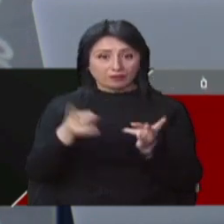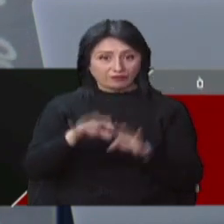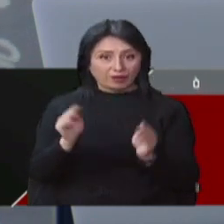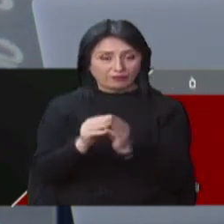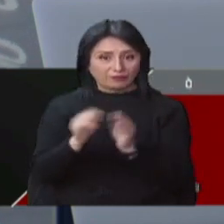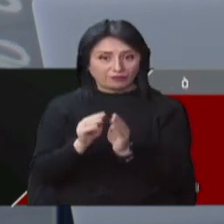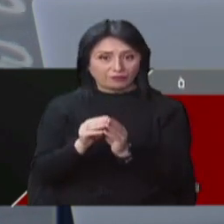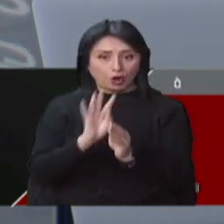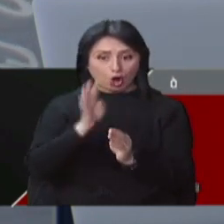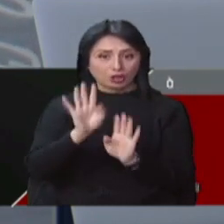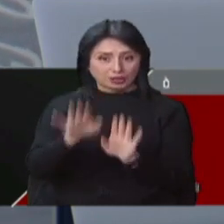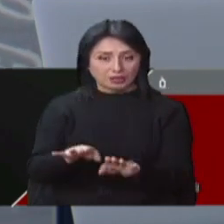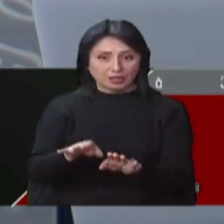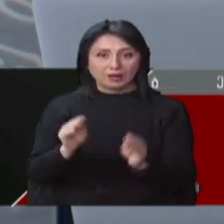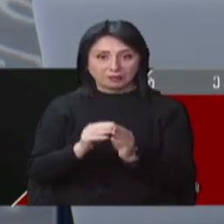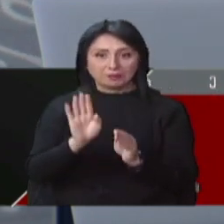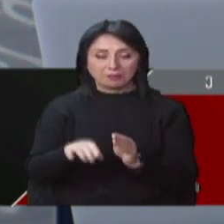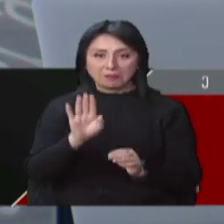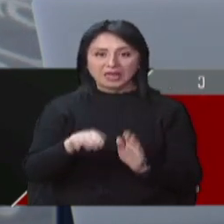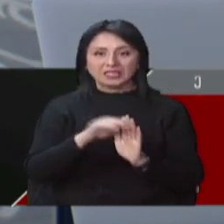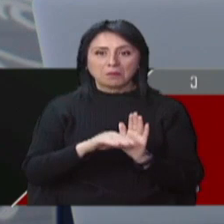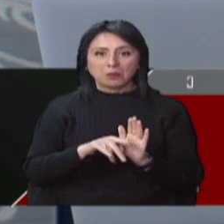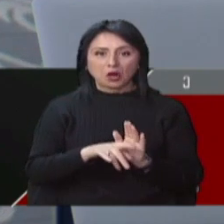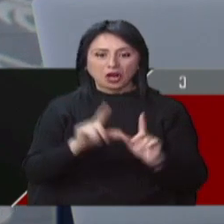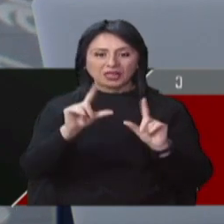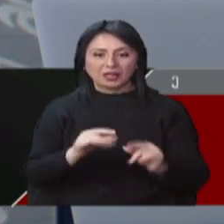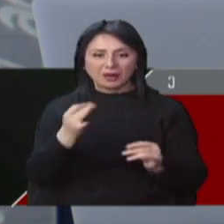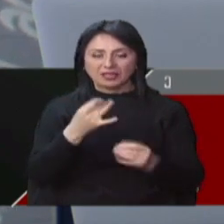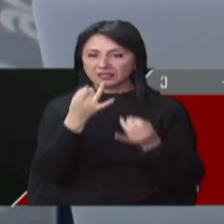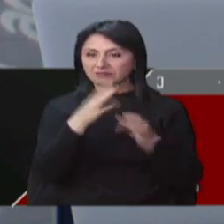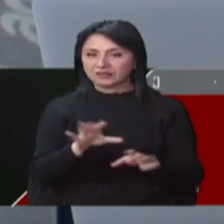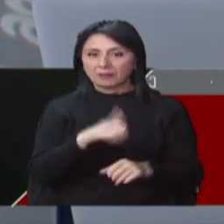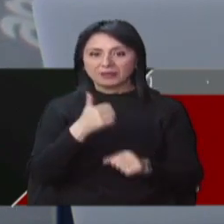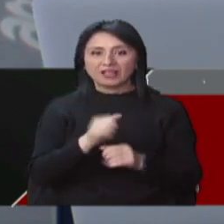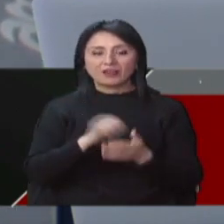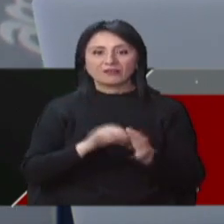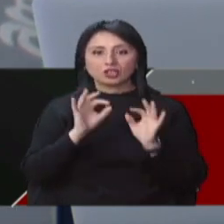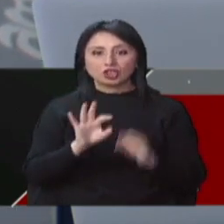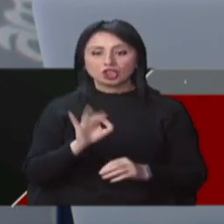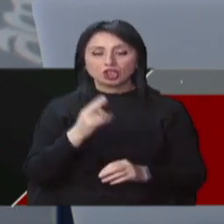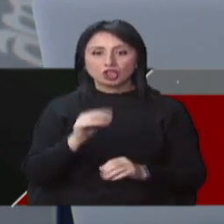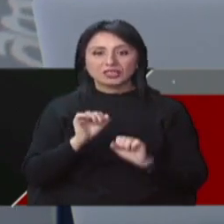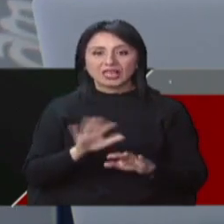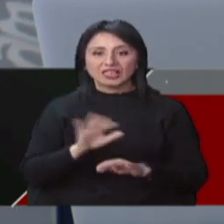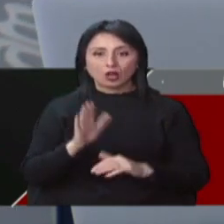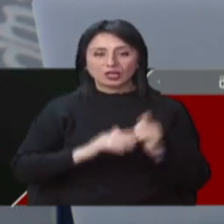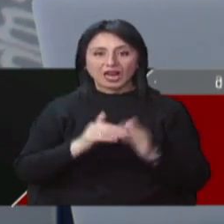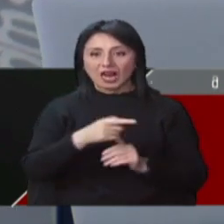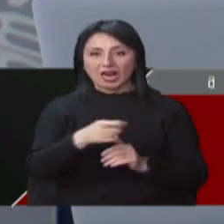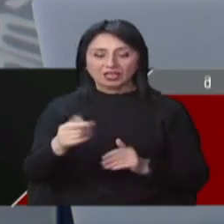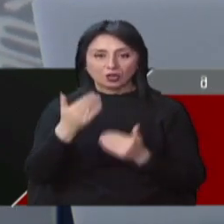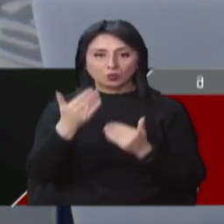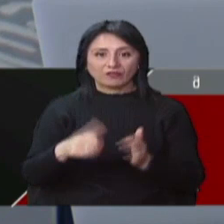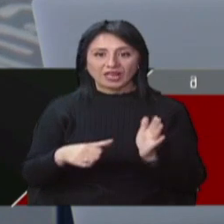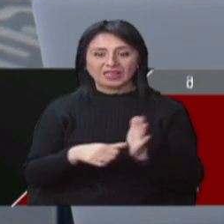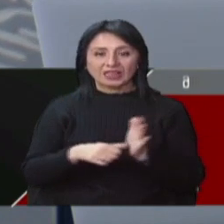სხვა შეღავათები 4 წლით მაინც ნარჩუნდება, პროგრამის მიმართ დაბალი ინტერესის ერთ-ერთ მთავარ მიზეზად სწორედ სოციალურად დაუცველი კატეგორიისთვის